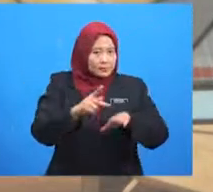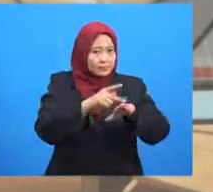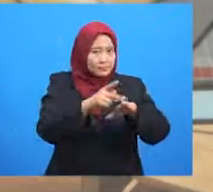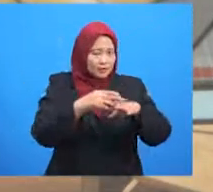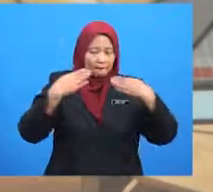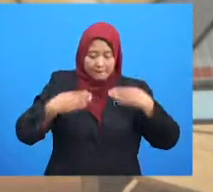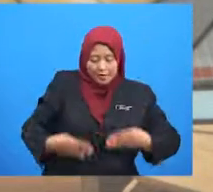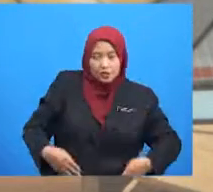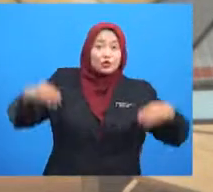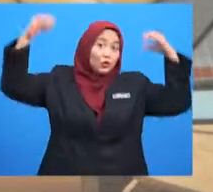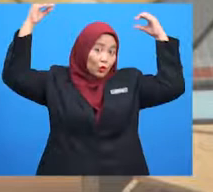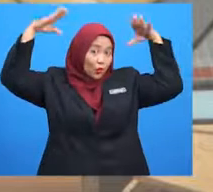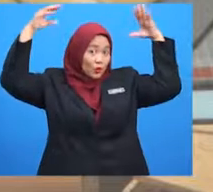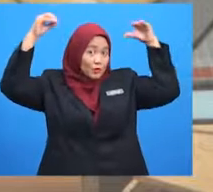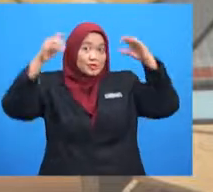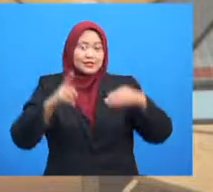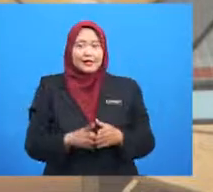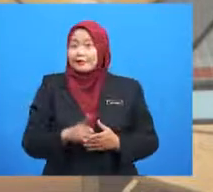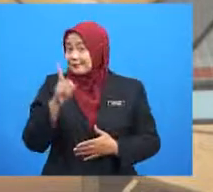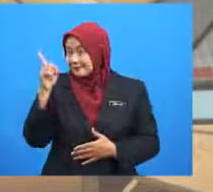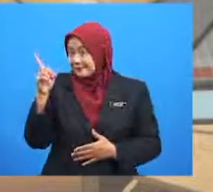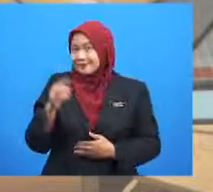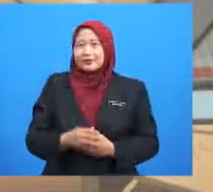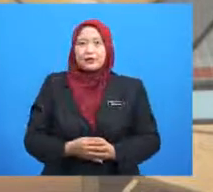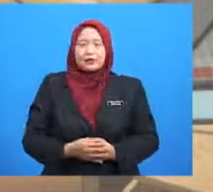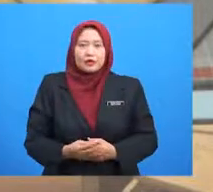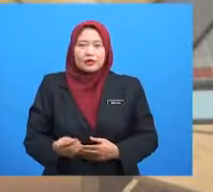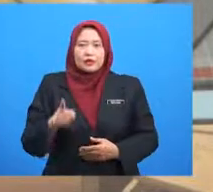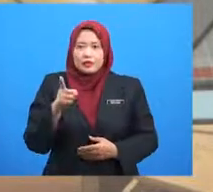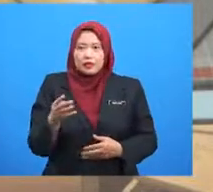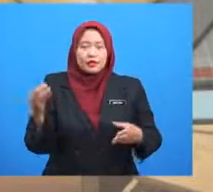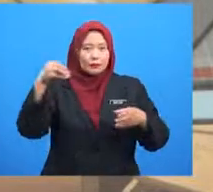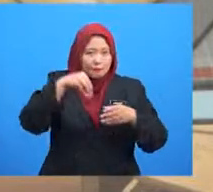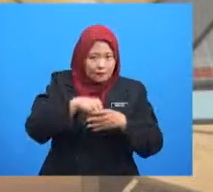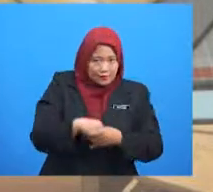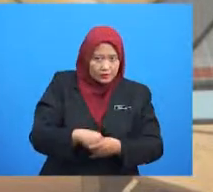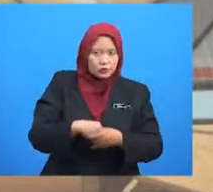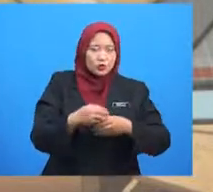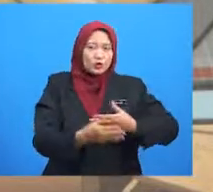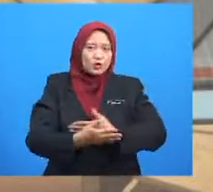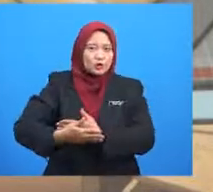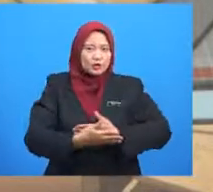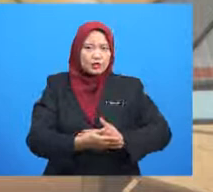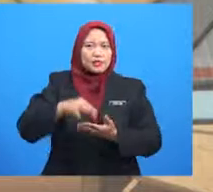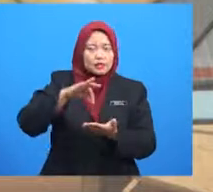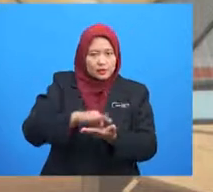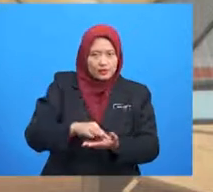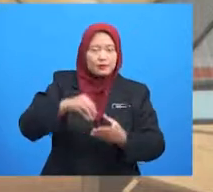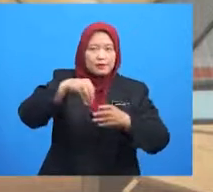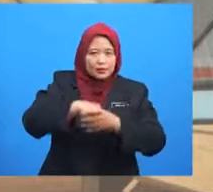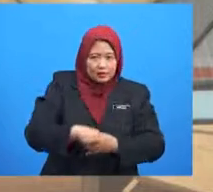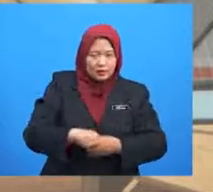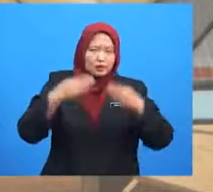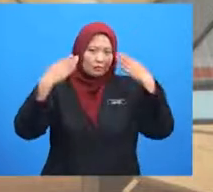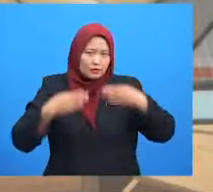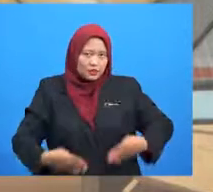tadi? Dia memasukkan anak-anak ayam itu di dalam baju hujannya. Baju hujan